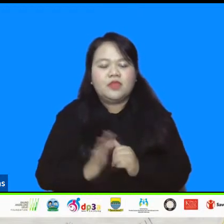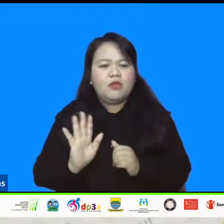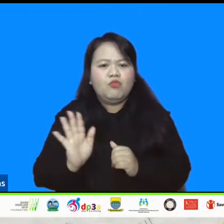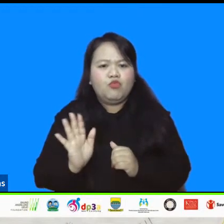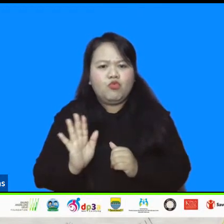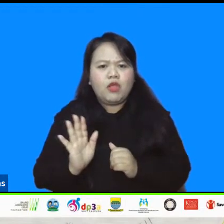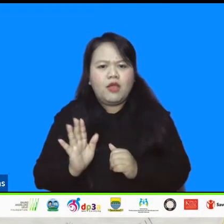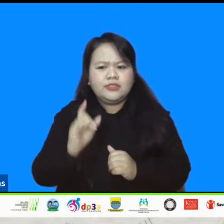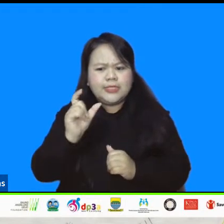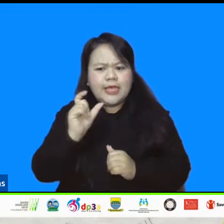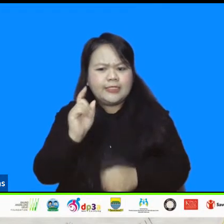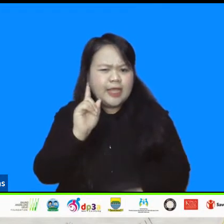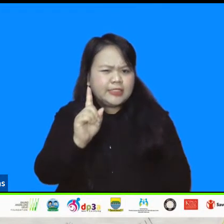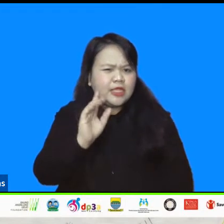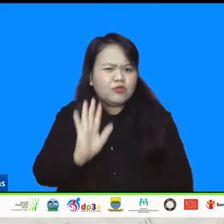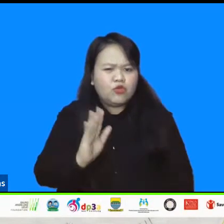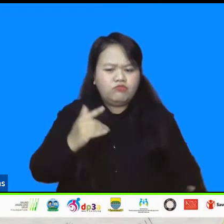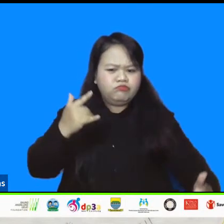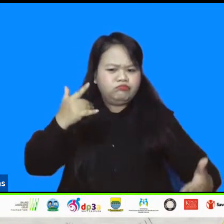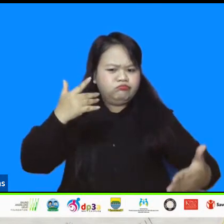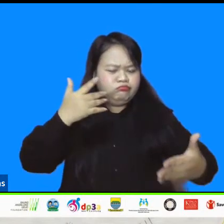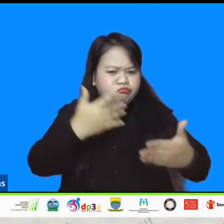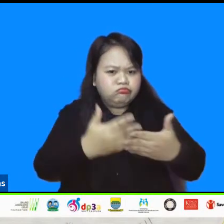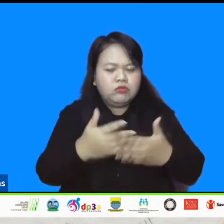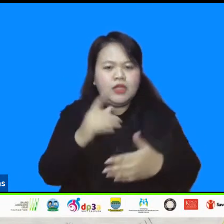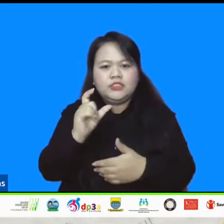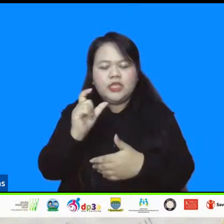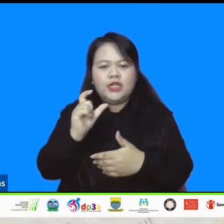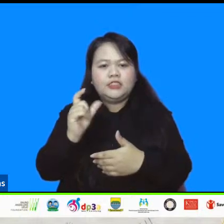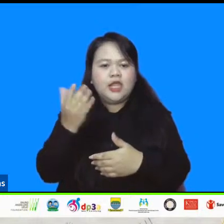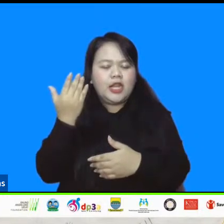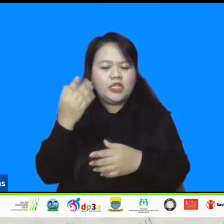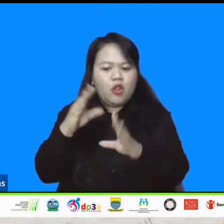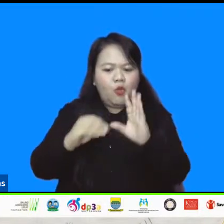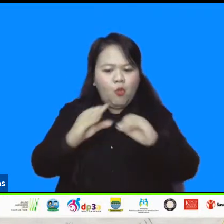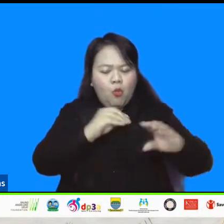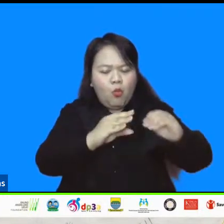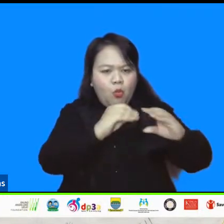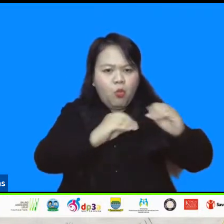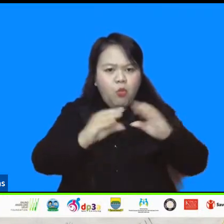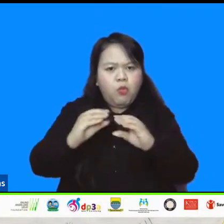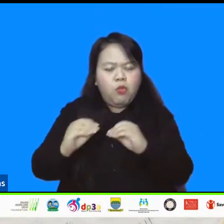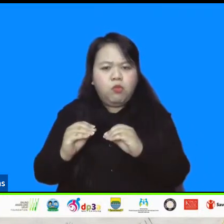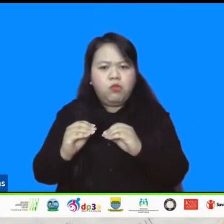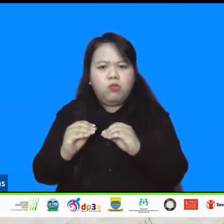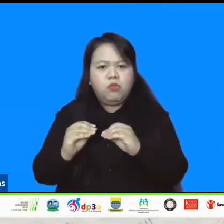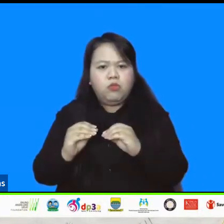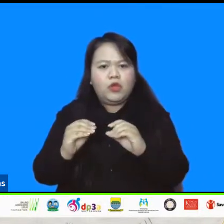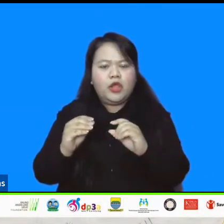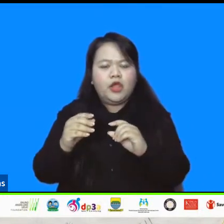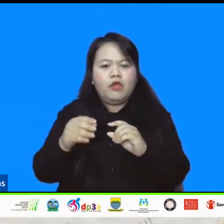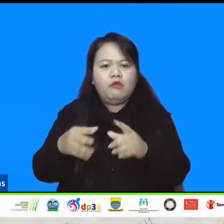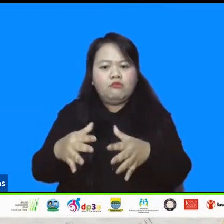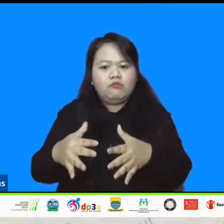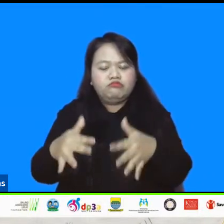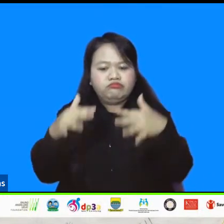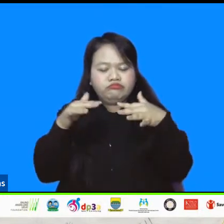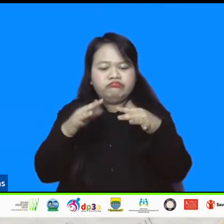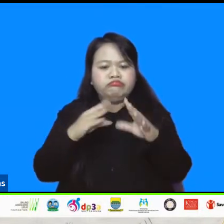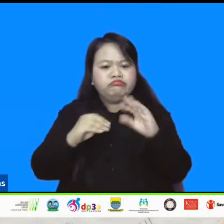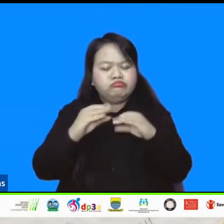satu metode saja selama ini gitu ya, yang metode tadi gitu ya, rapat, musyawarah, FGD gitu ya.